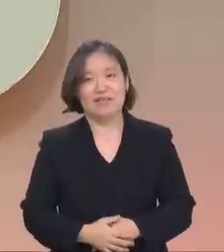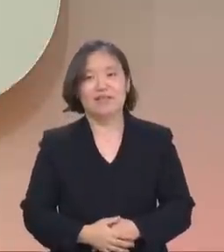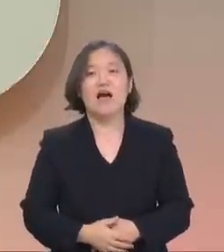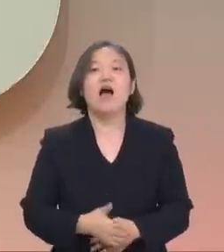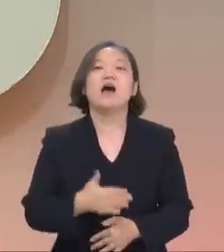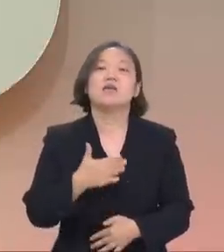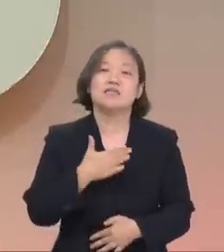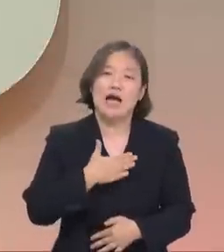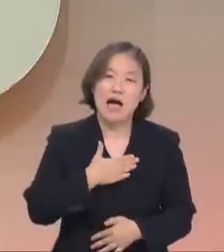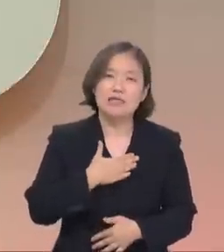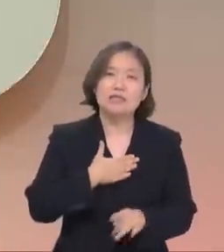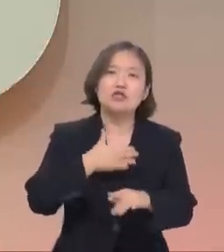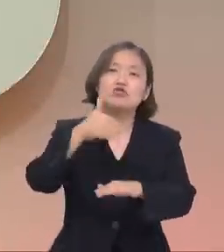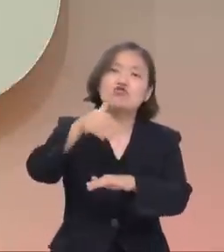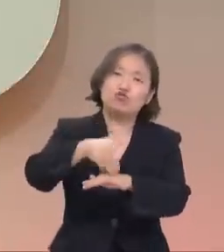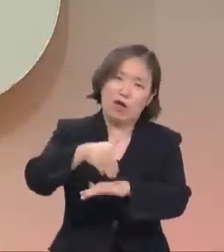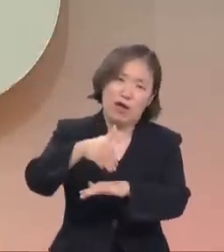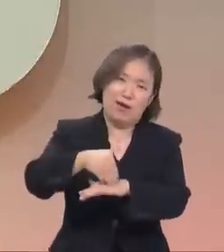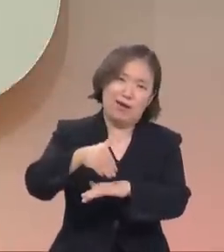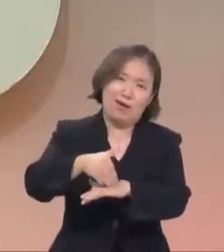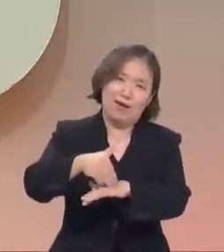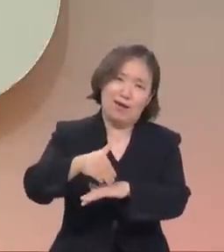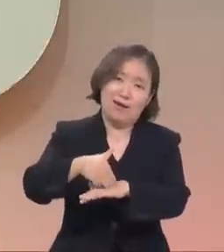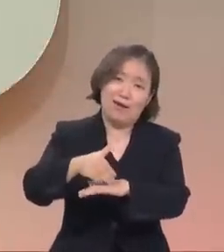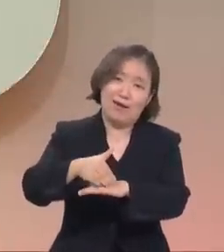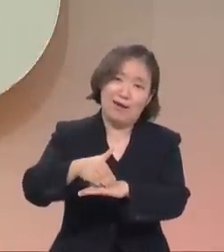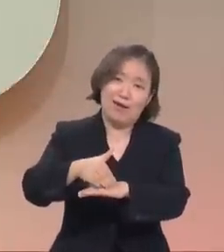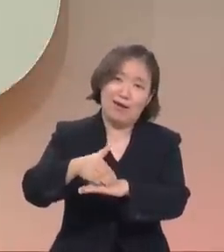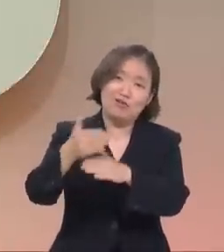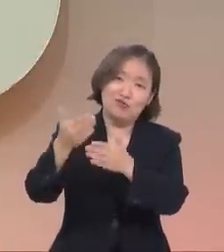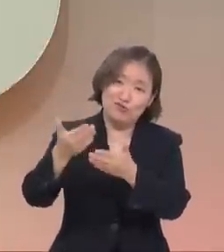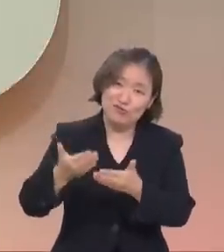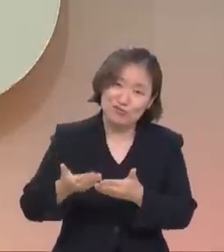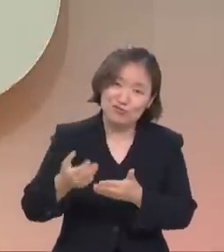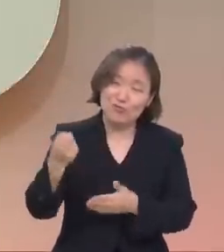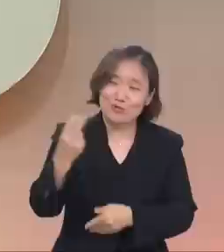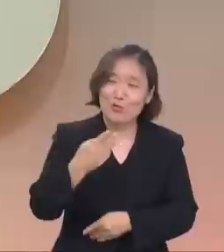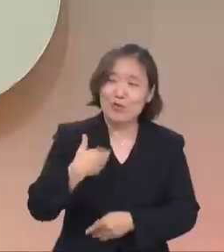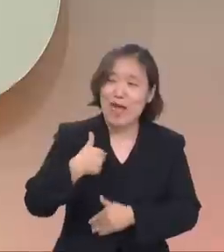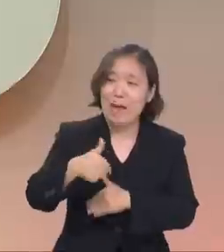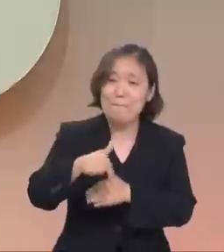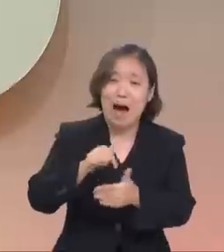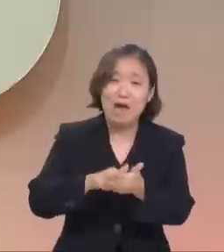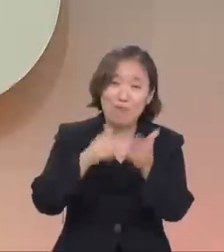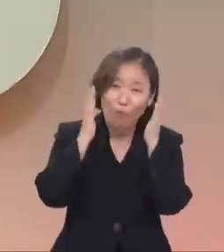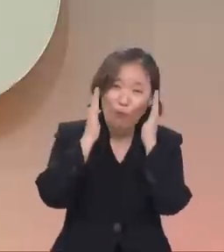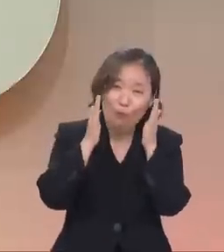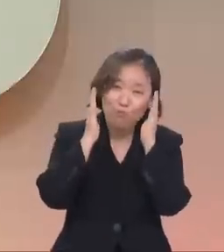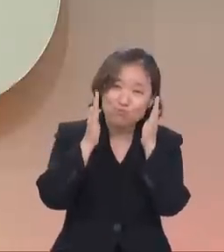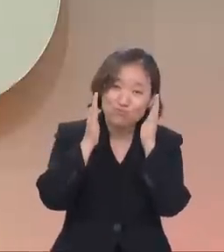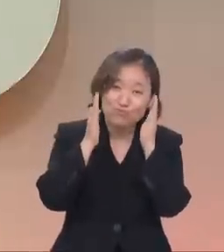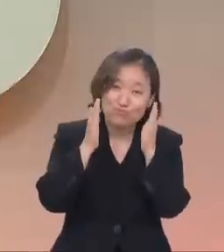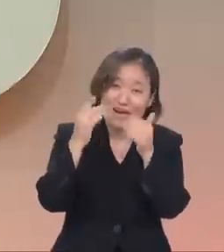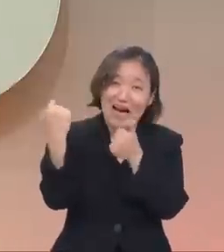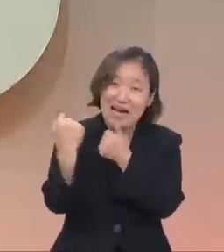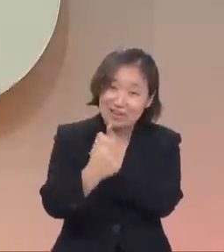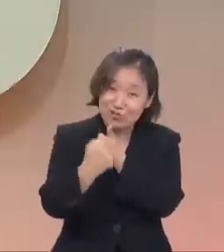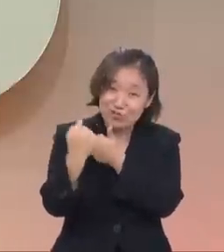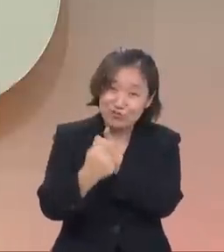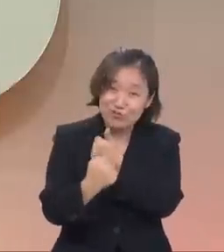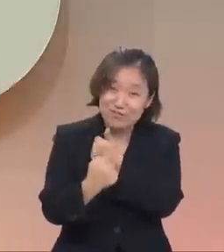나를 수행시켜주는 내 마음공부를 시켜준 가장